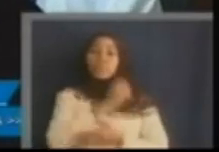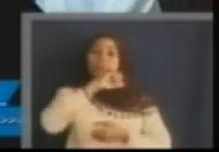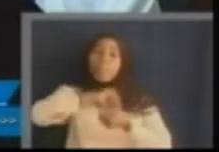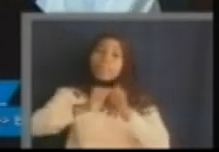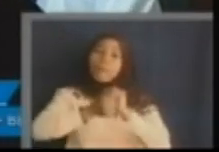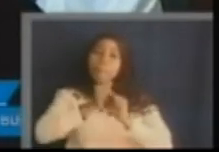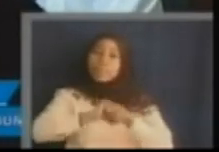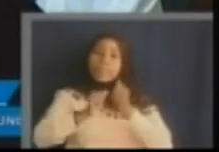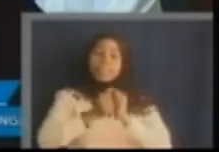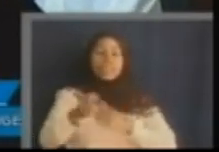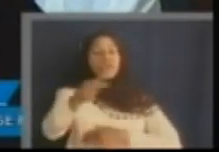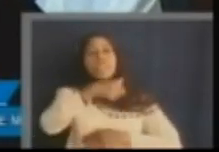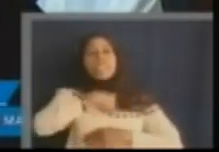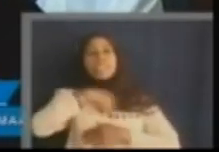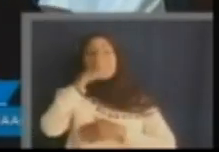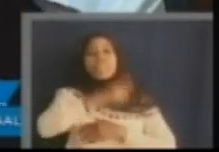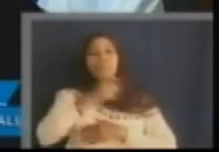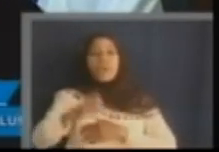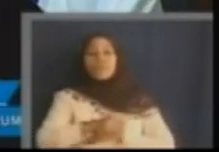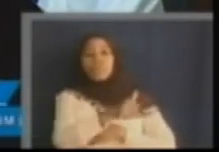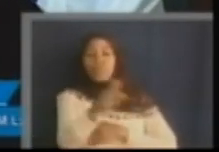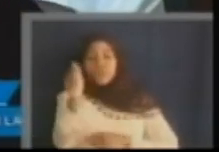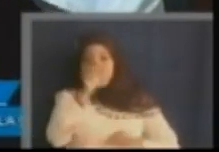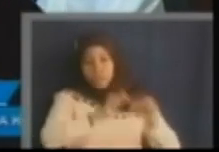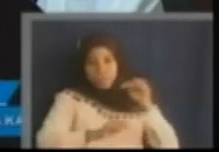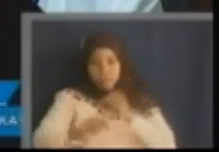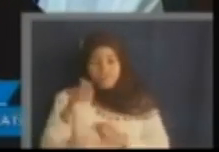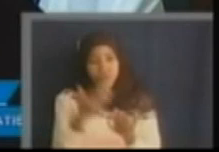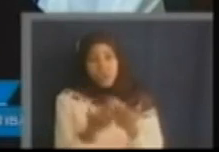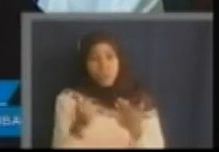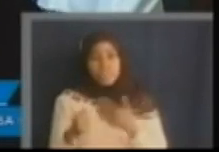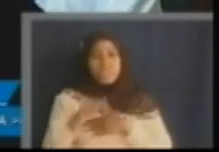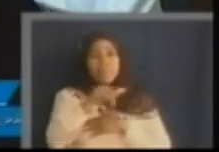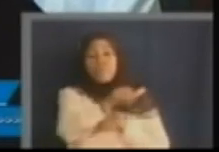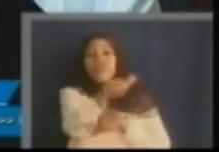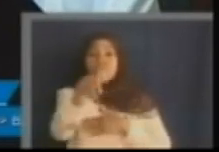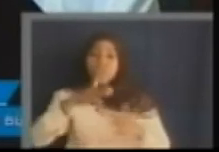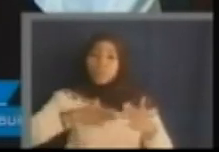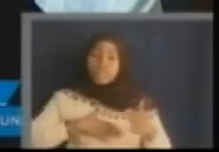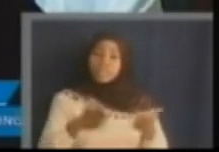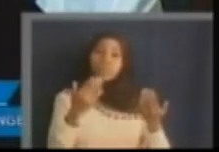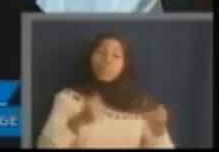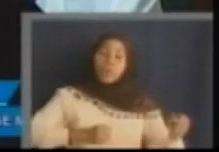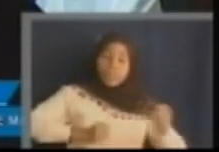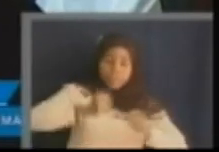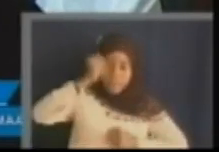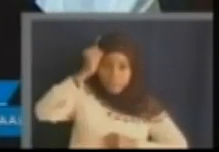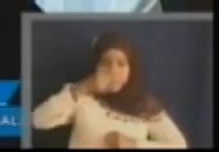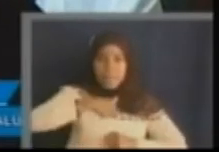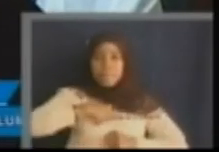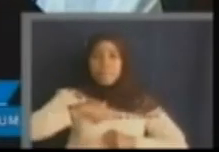wenye msiokuwa na shida hiyo mtakimbia hata kama ni kuruka dirishani. Mimi ambaye sina uwezo huo nitakimbilia